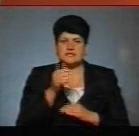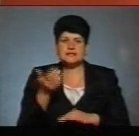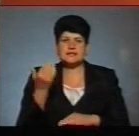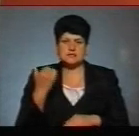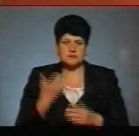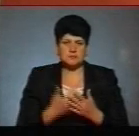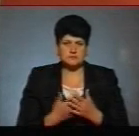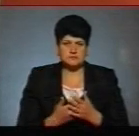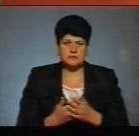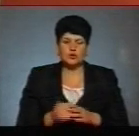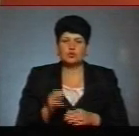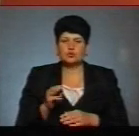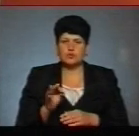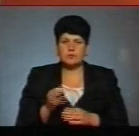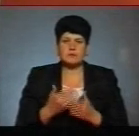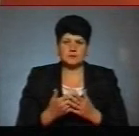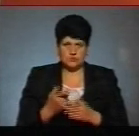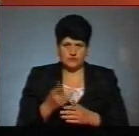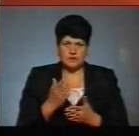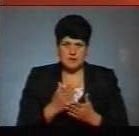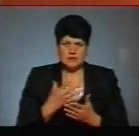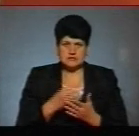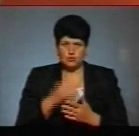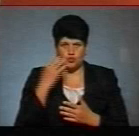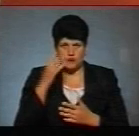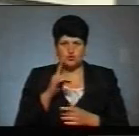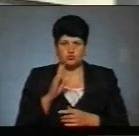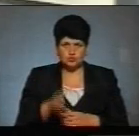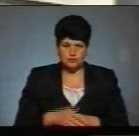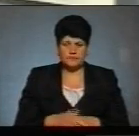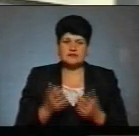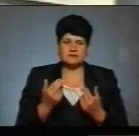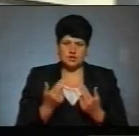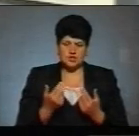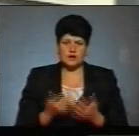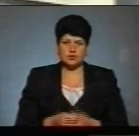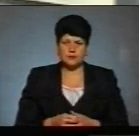приблизно, то приблизно ви мали своє уявлення, що буде? Так, звичайно, що так.